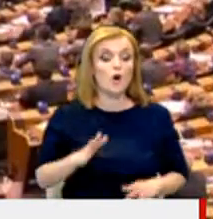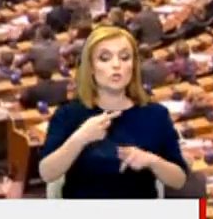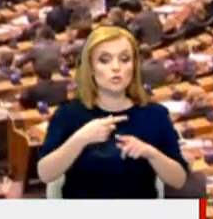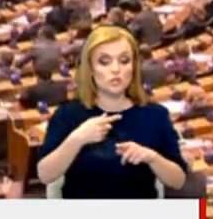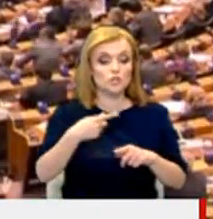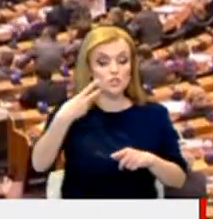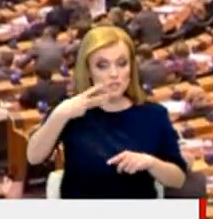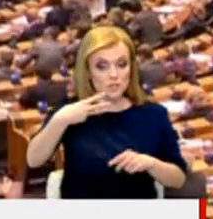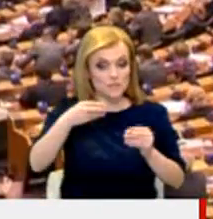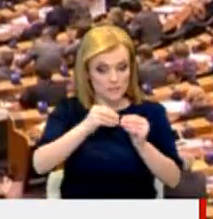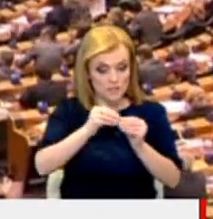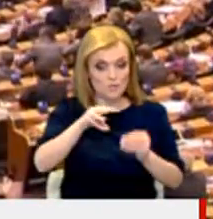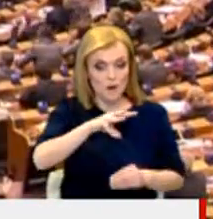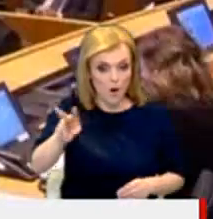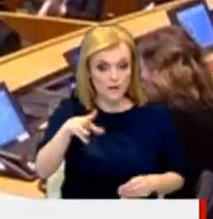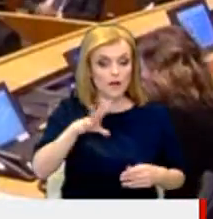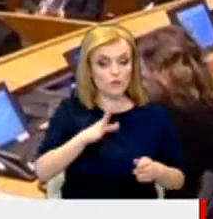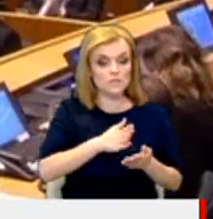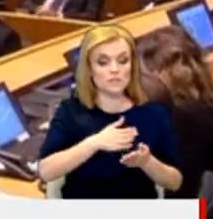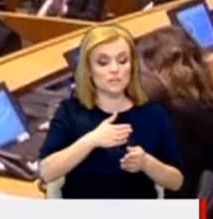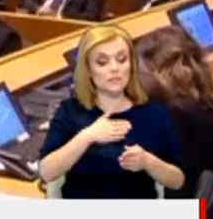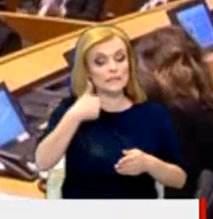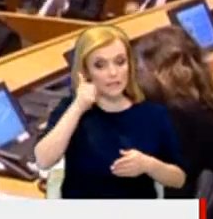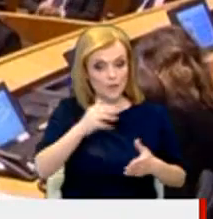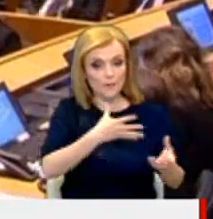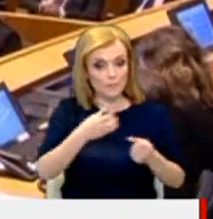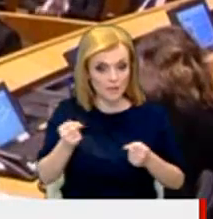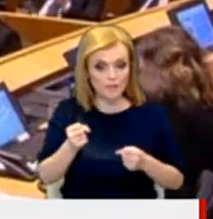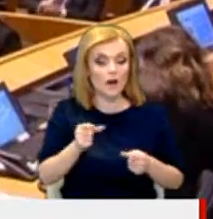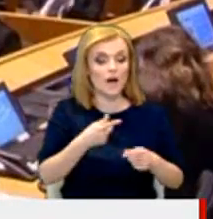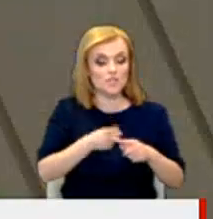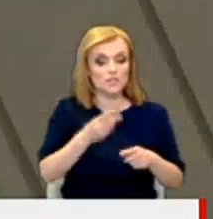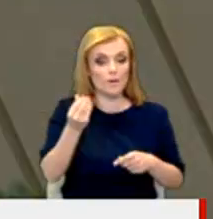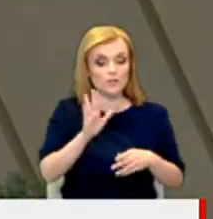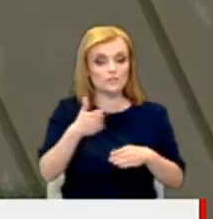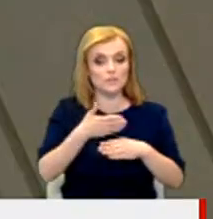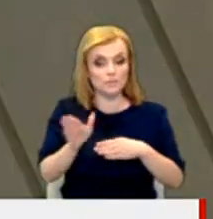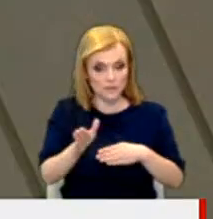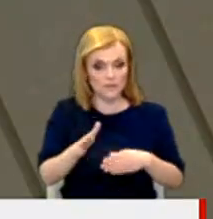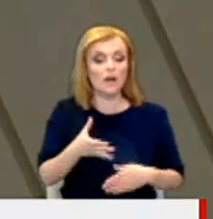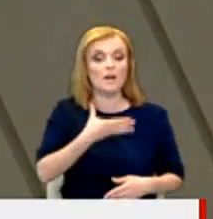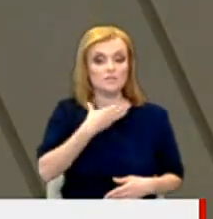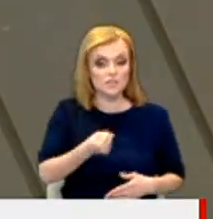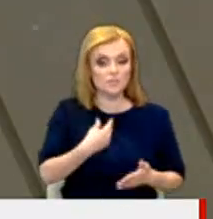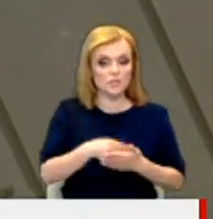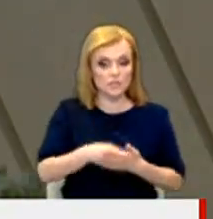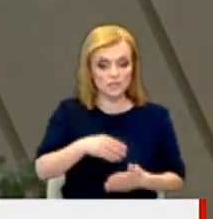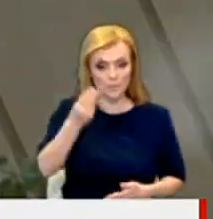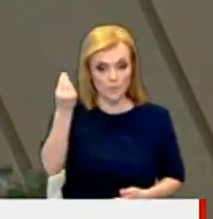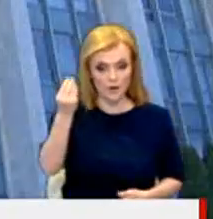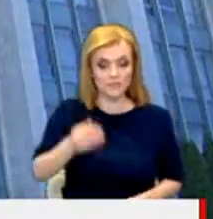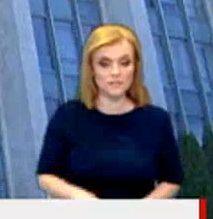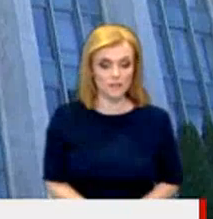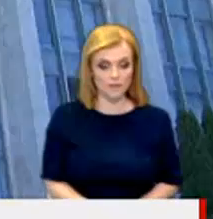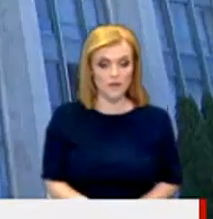în valoare de 10 milioane de euro a fost recepționat chiar ieri și va contribui la finanțarea deficitului bugetar. Celelalte 20 de milioane de euro